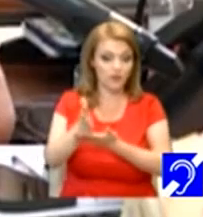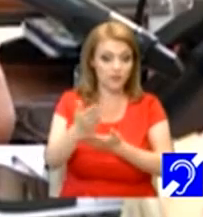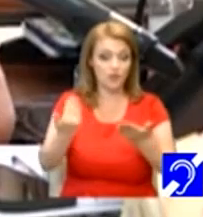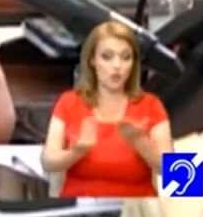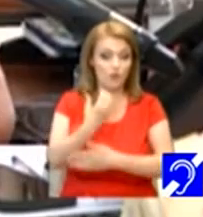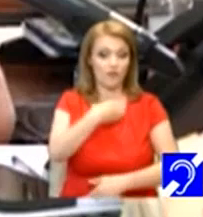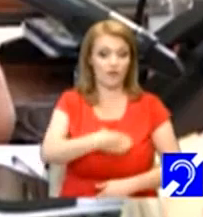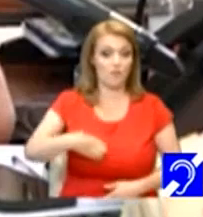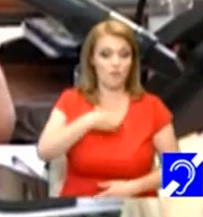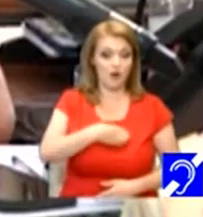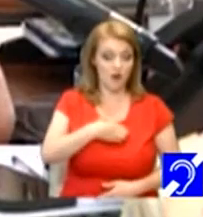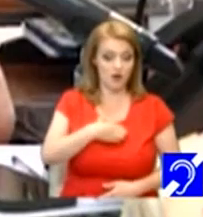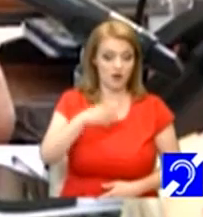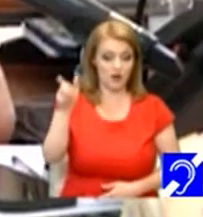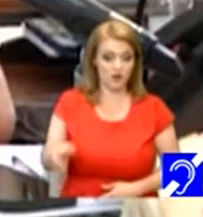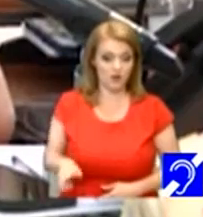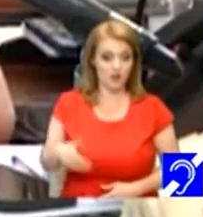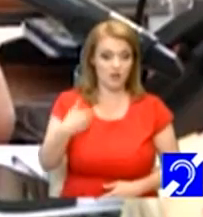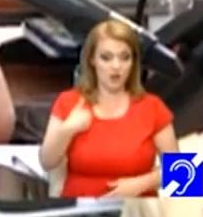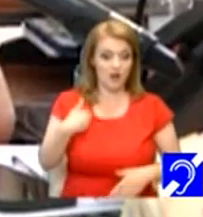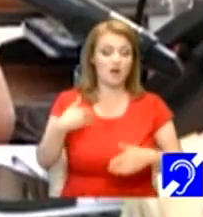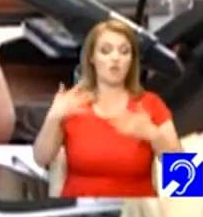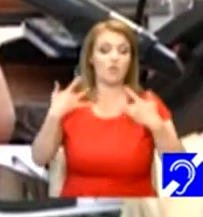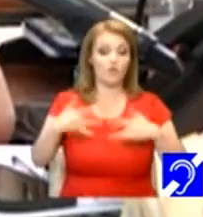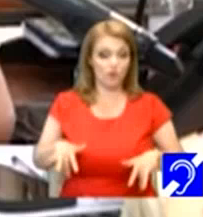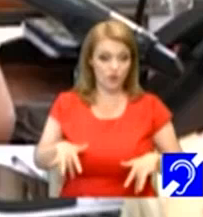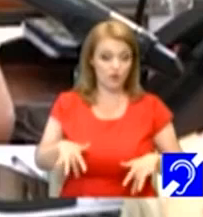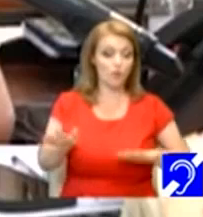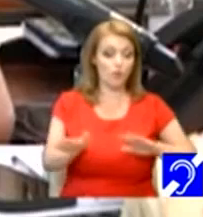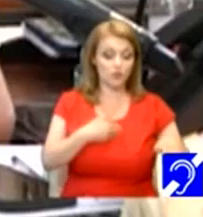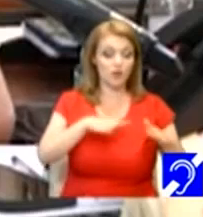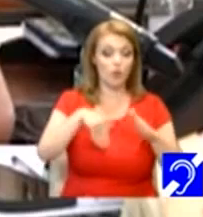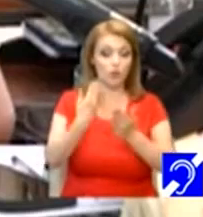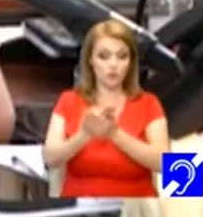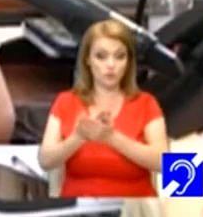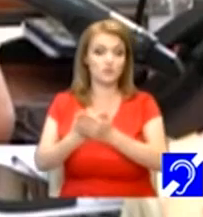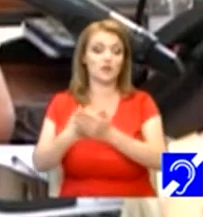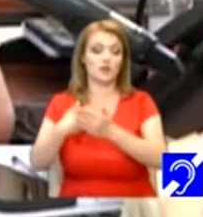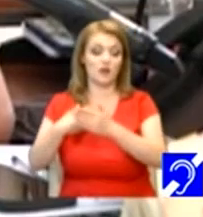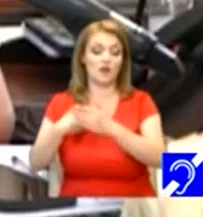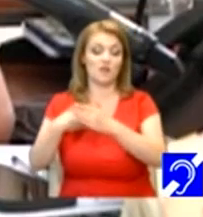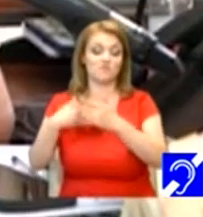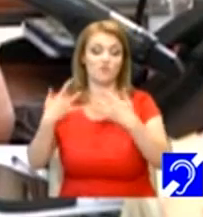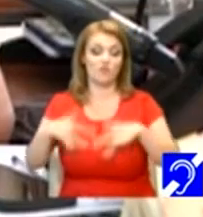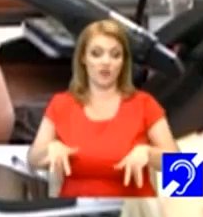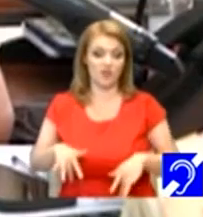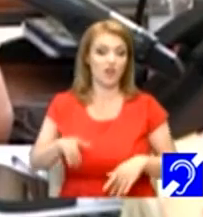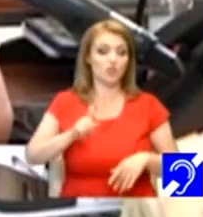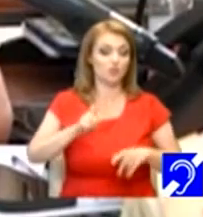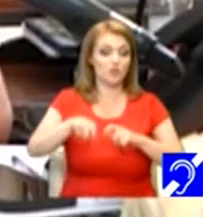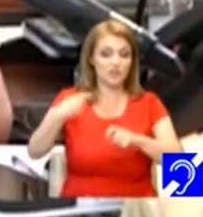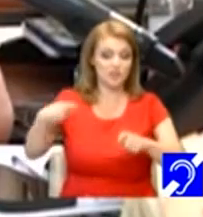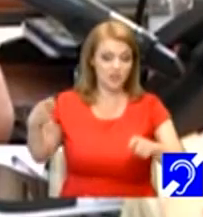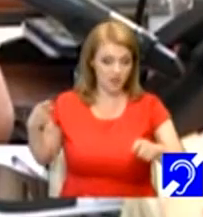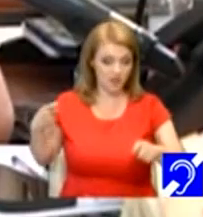мэра. Я подаю в отставку по выходу из отпуска так, чтобы не затягивать